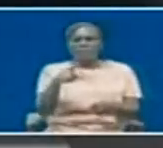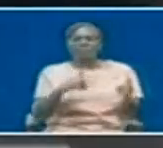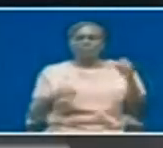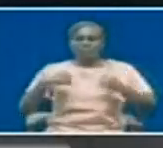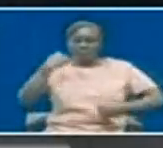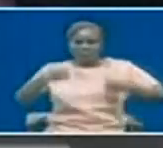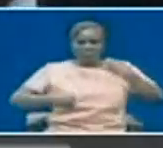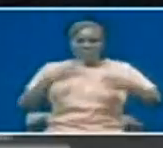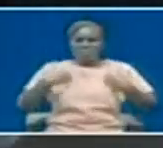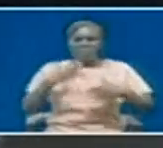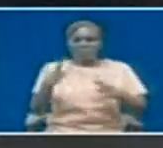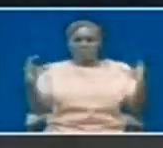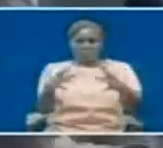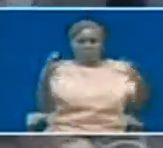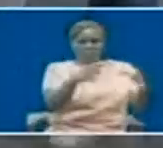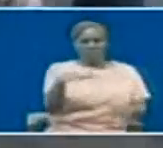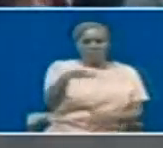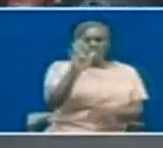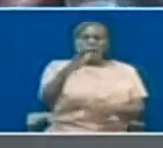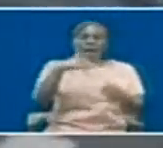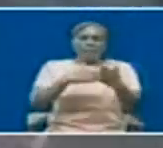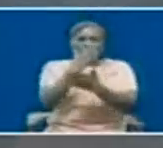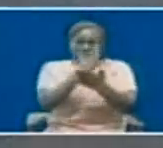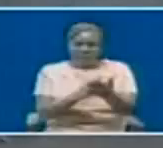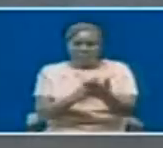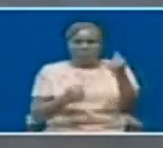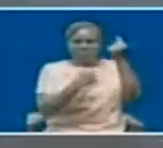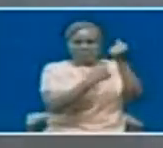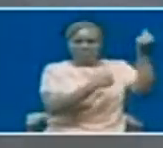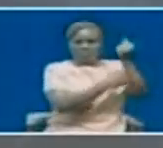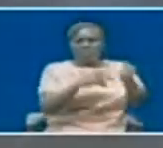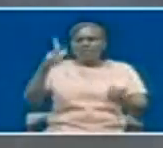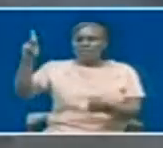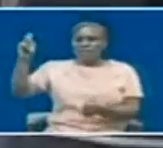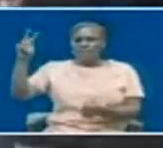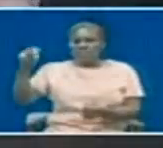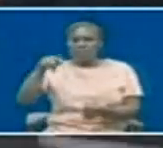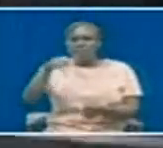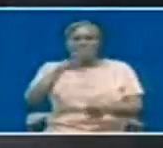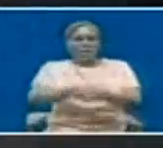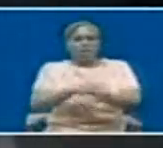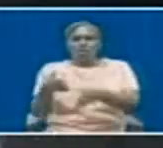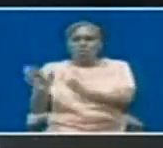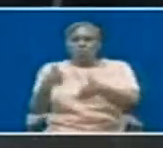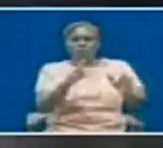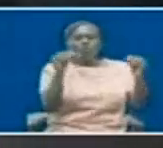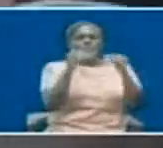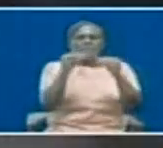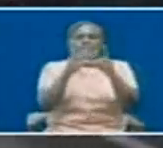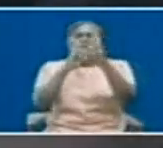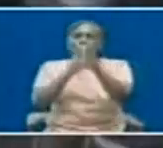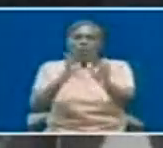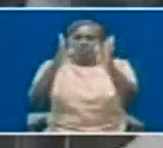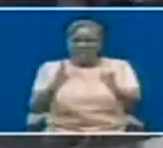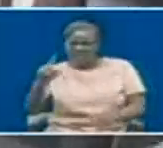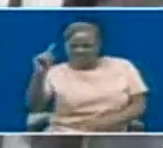umati wa wakazi maeneo hayo. Baadhi ya mashabiki wa KTN aidha wamepata fursa ya kukutana na watangazaji hawa